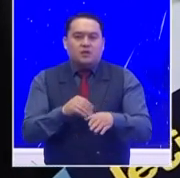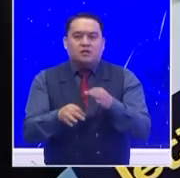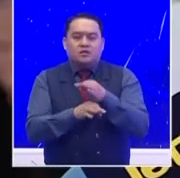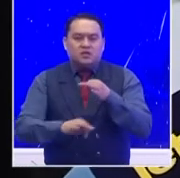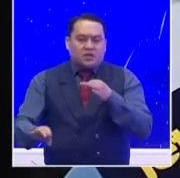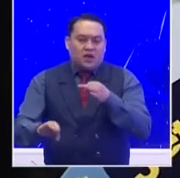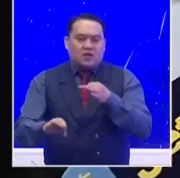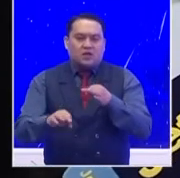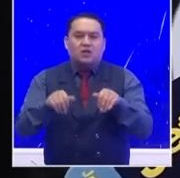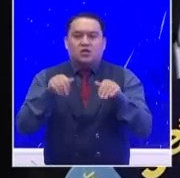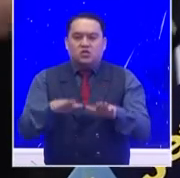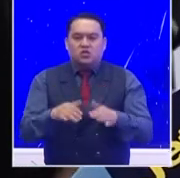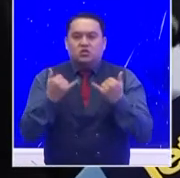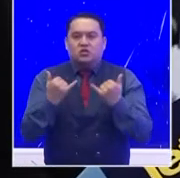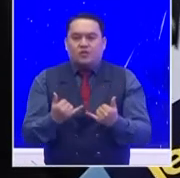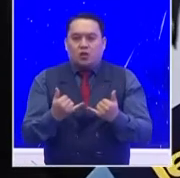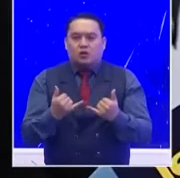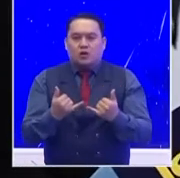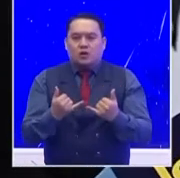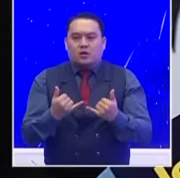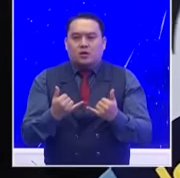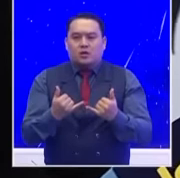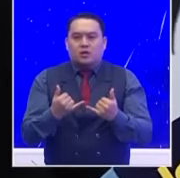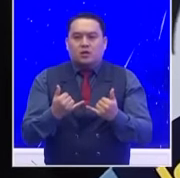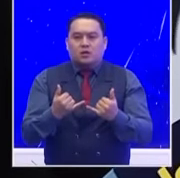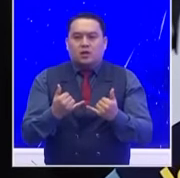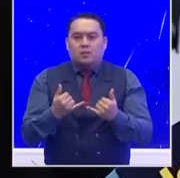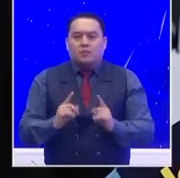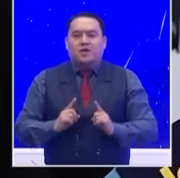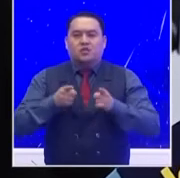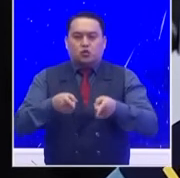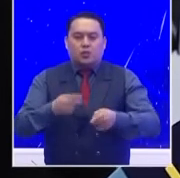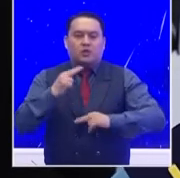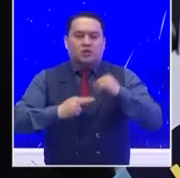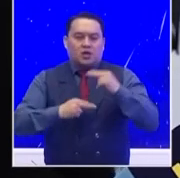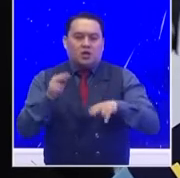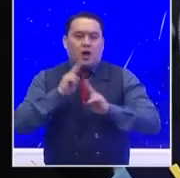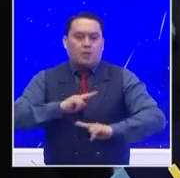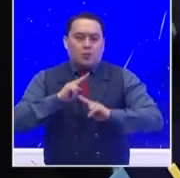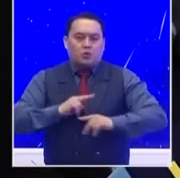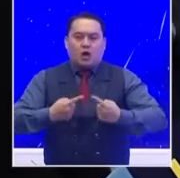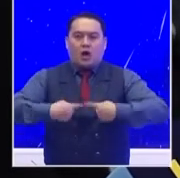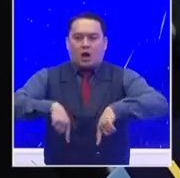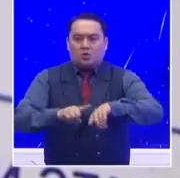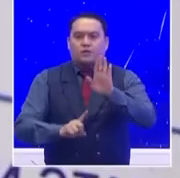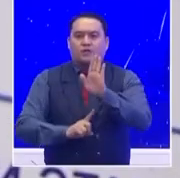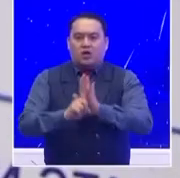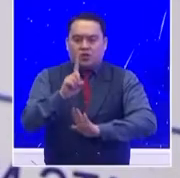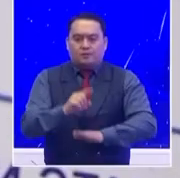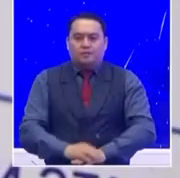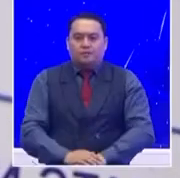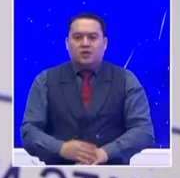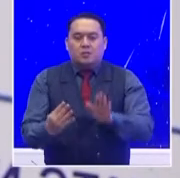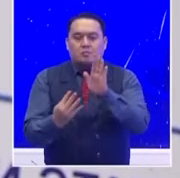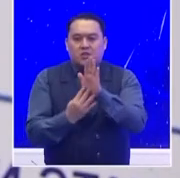все решены на сегодняшний день пятно 32 марсан ту же приступает к строительным работам уже организационной работы начал по 9